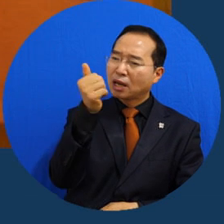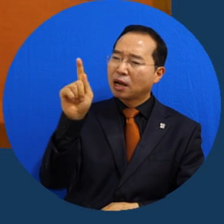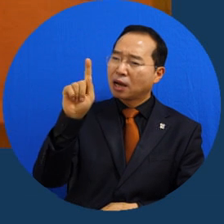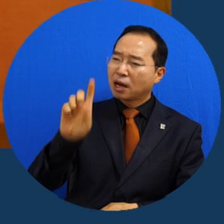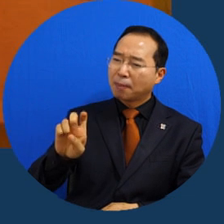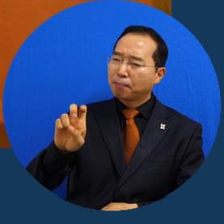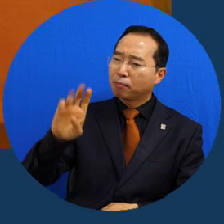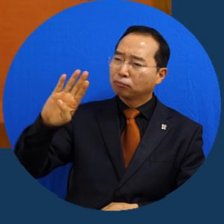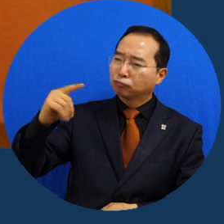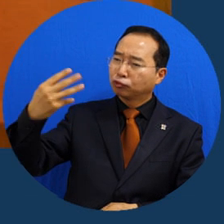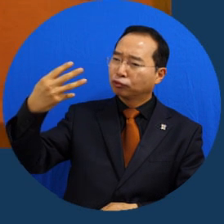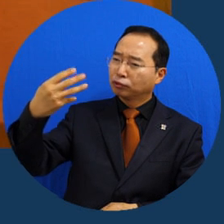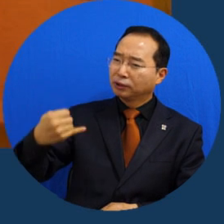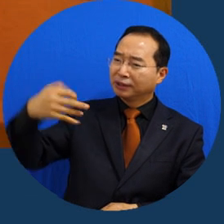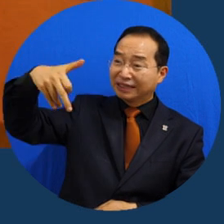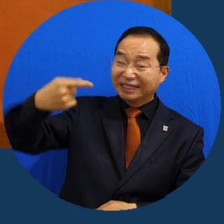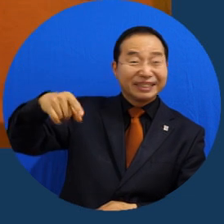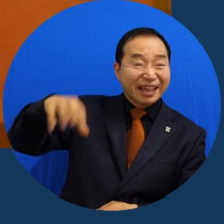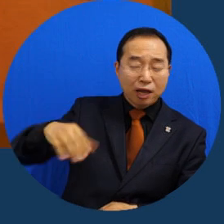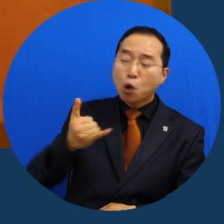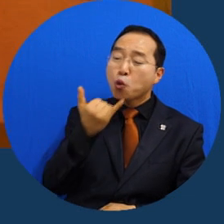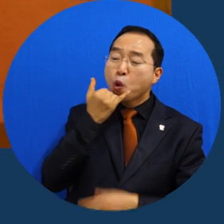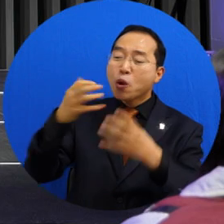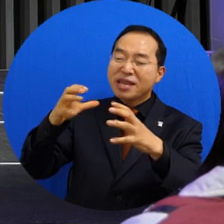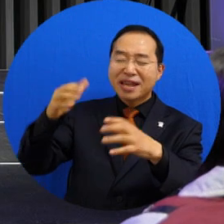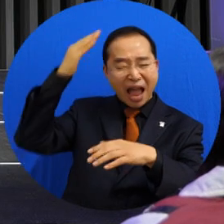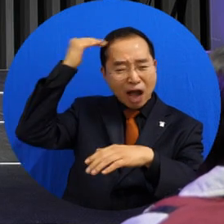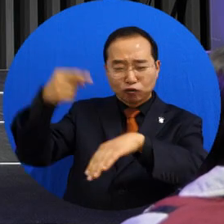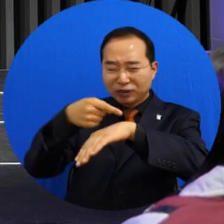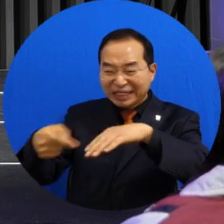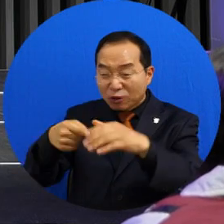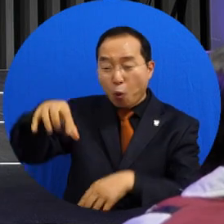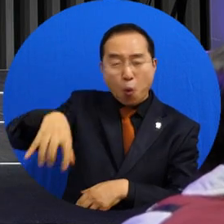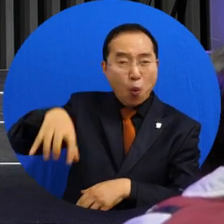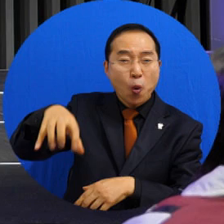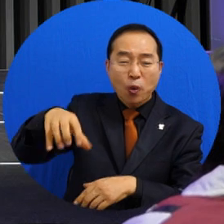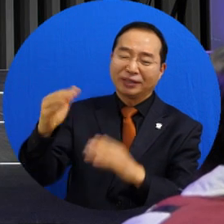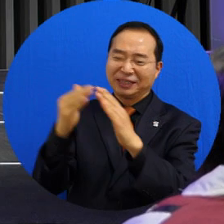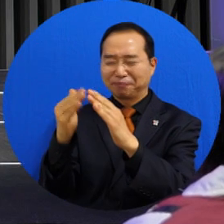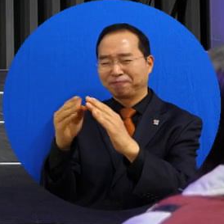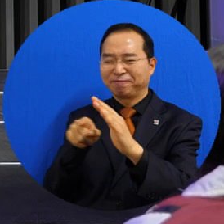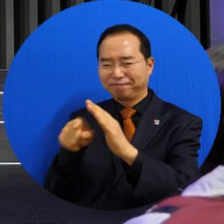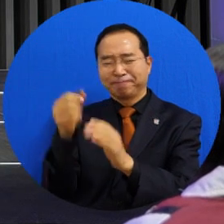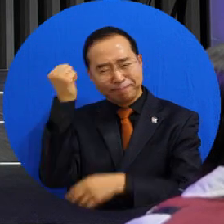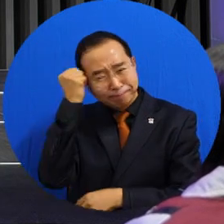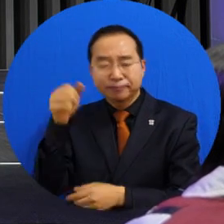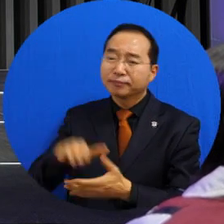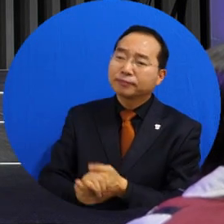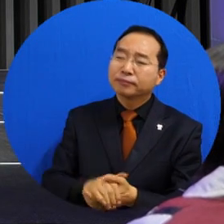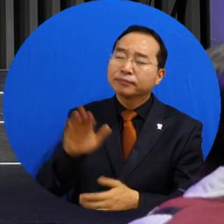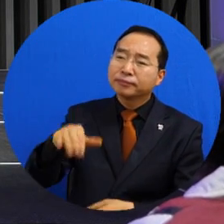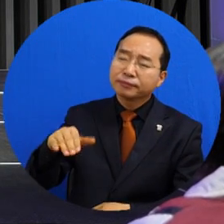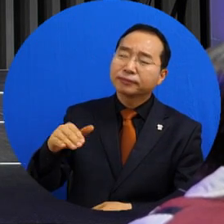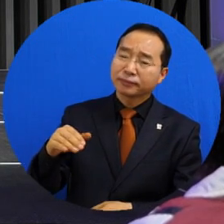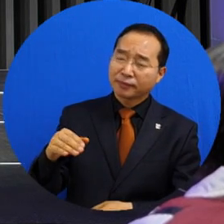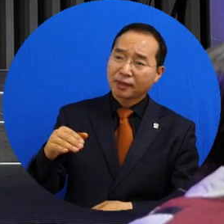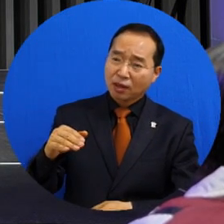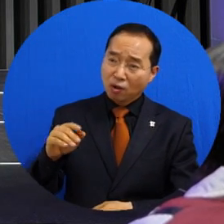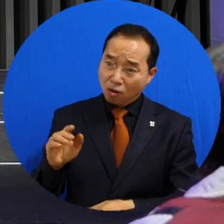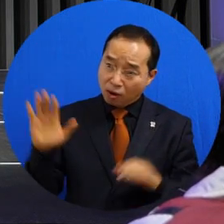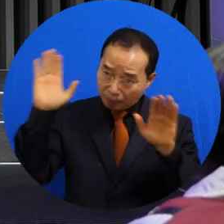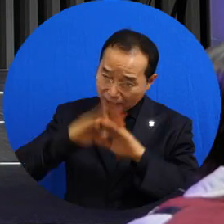있는 독일 한인들을 만나게 됐어요. 제독 한인 형 집에서 자는데 그 형이 조세바 오늘